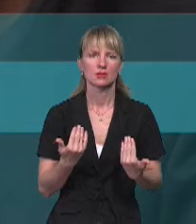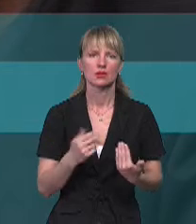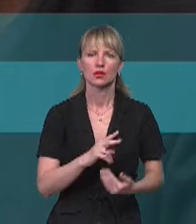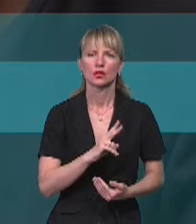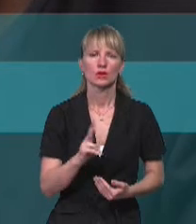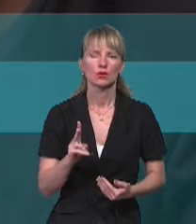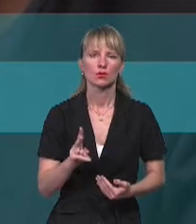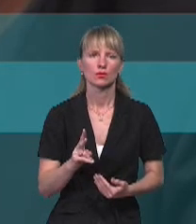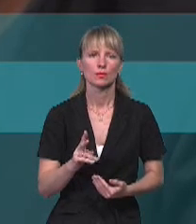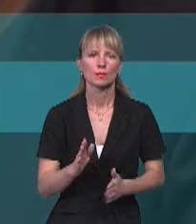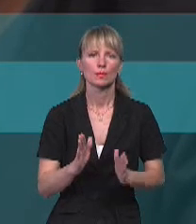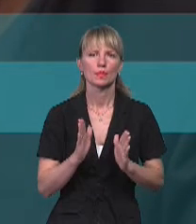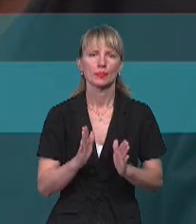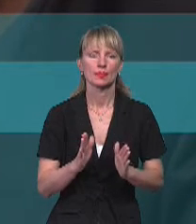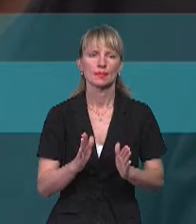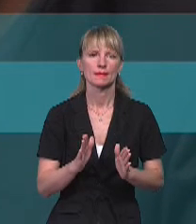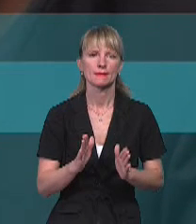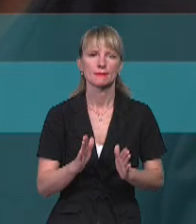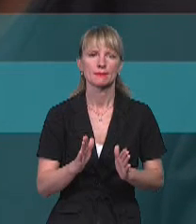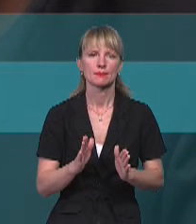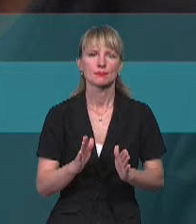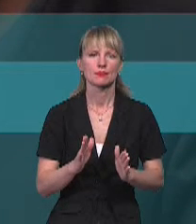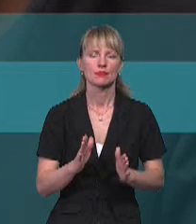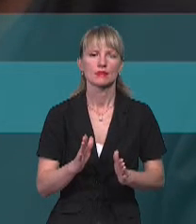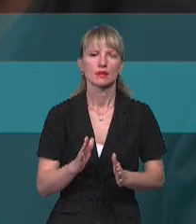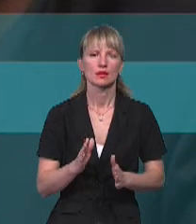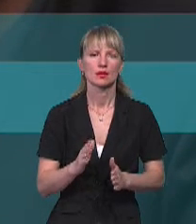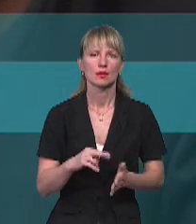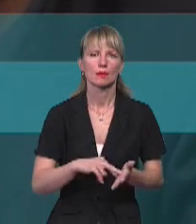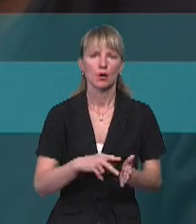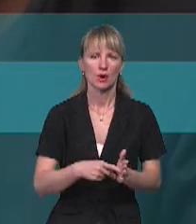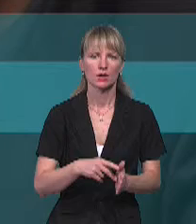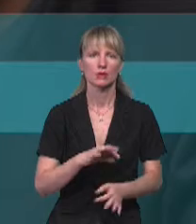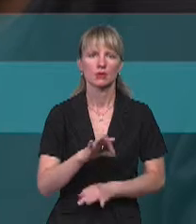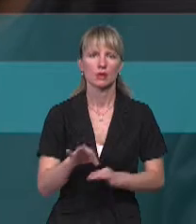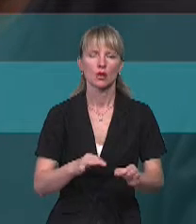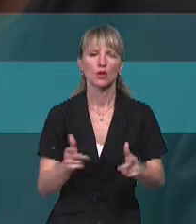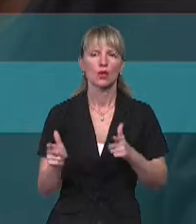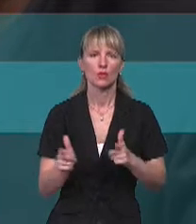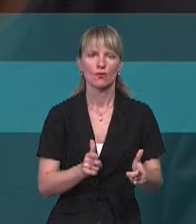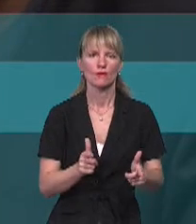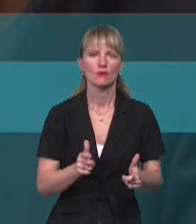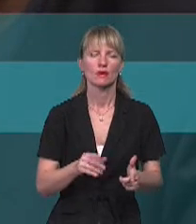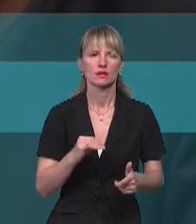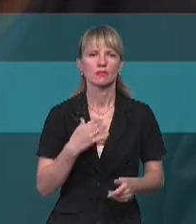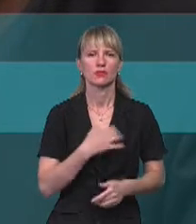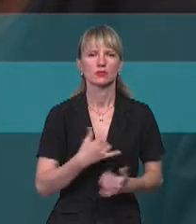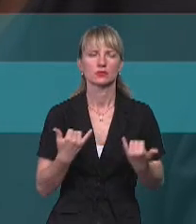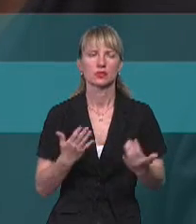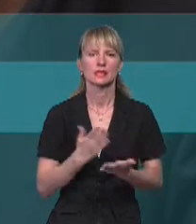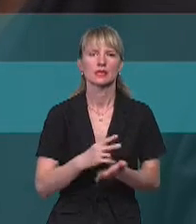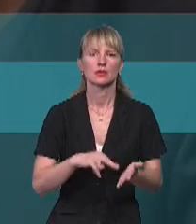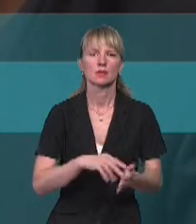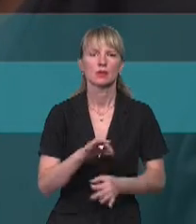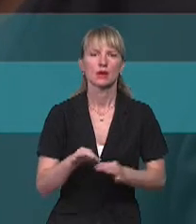немає ні по одному об'єкту. Тільки в сквері піонерів є? Тільки в сквері піонерів, так. А проєкт готовий. Ну, готовий і актуальний. Є проєкти там